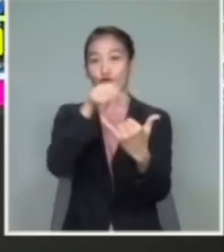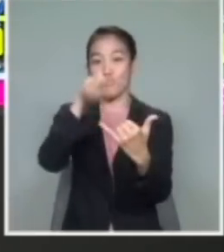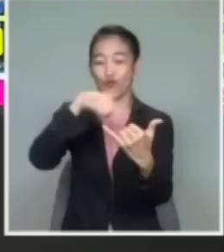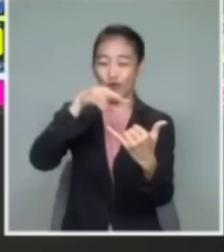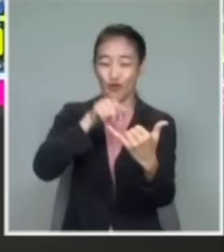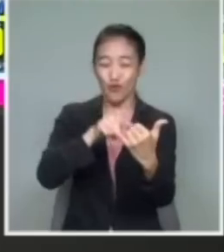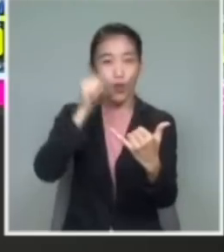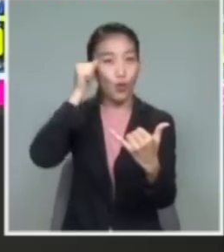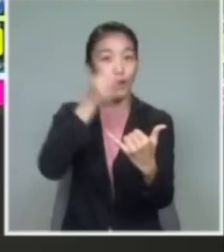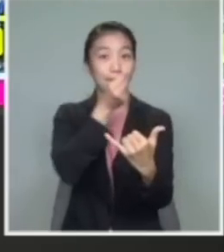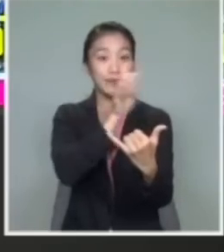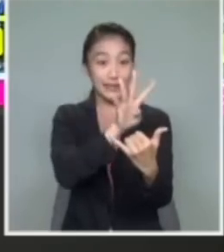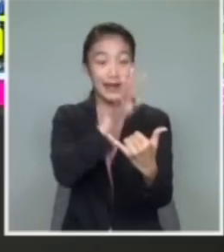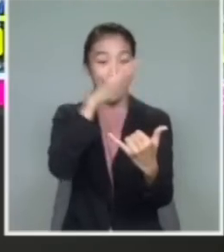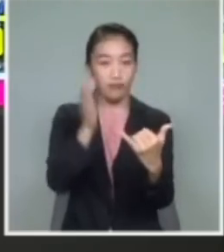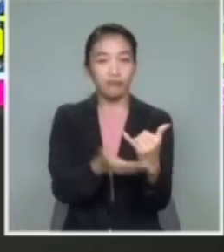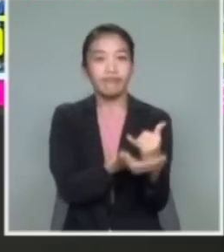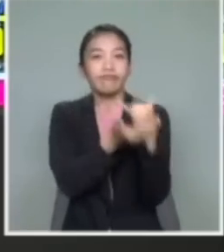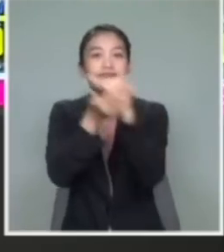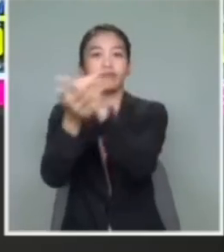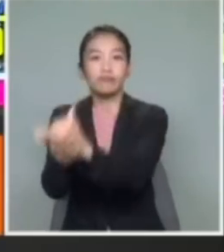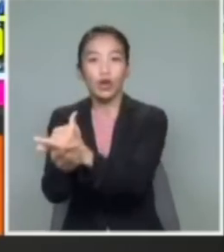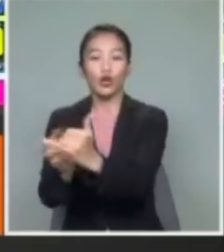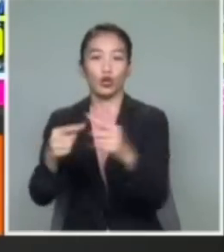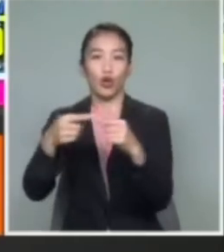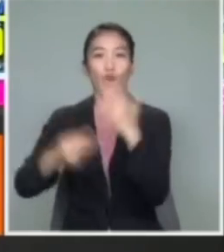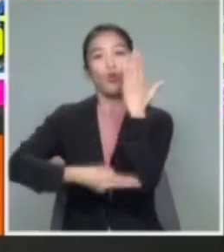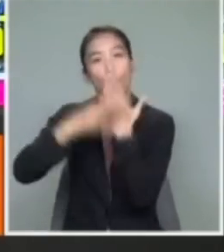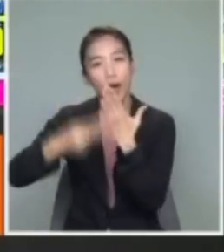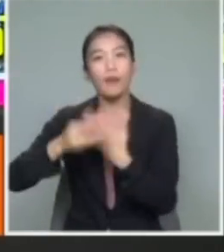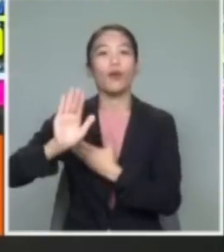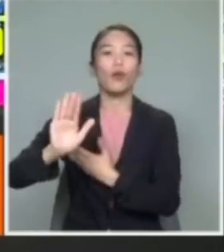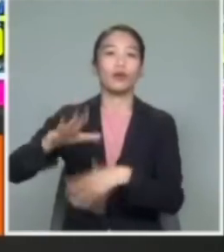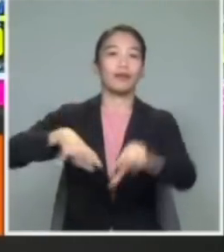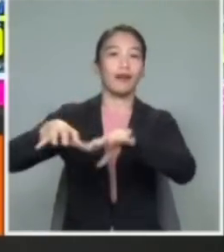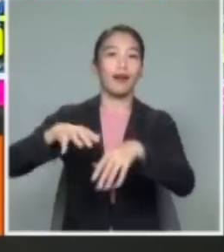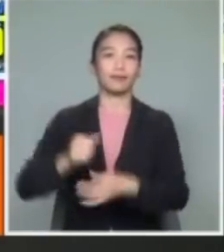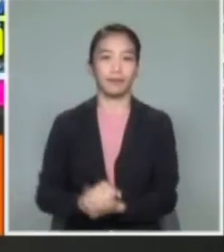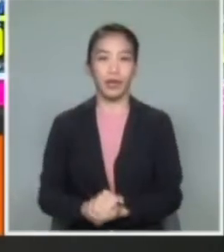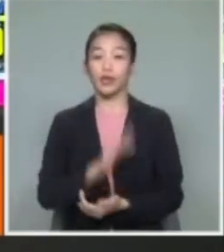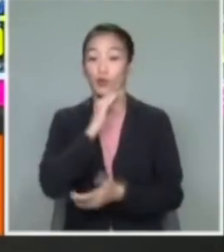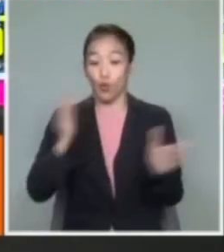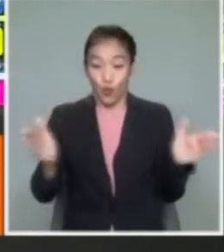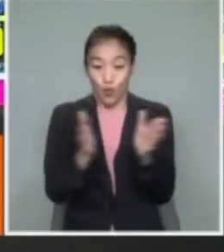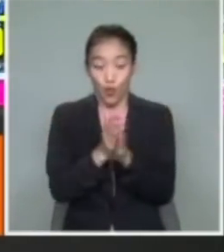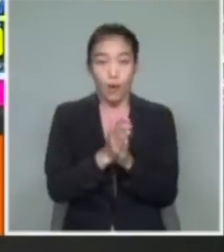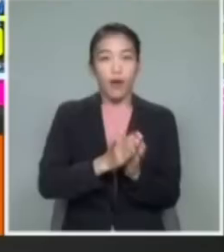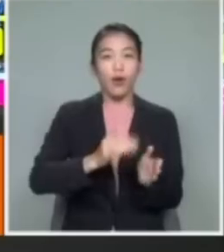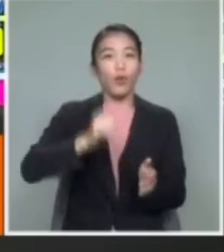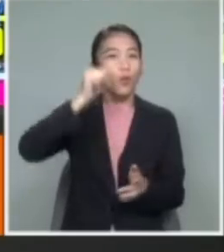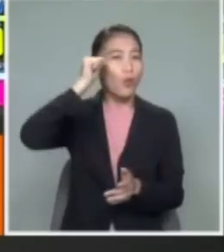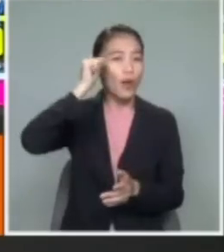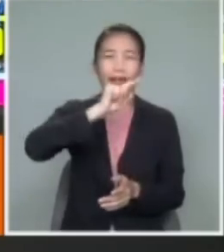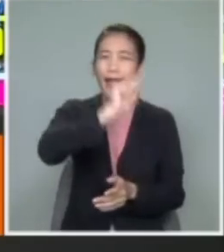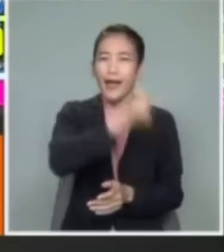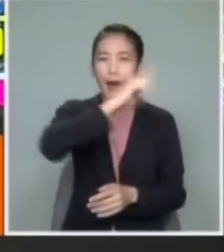อยู่ต่อที่โรงแรมหรือฮอสพิทอลนะครับรวมแล้วเนี่ยตั้งแต่วันเริ่มป่วยจนถึงวันที่คนไข้จะได้กลับบ้านจริงๆจ